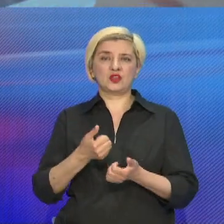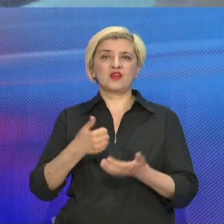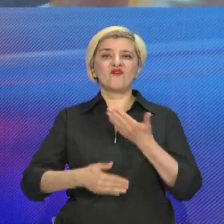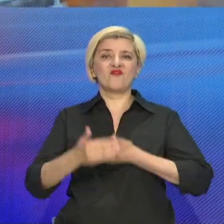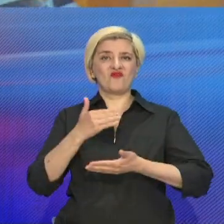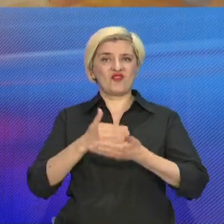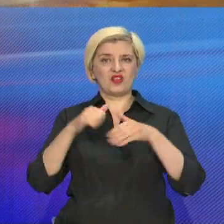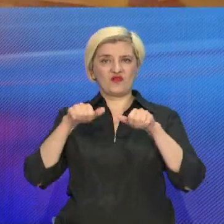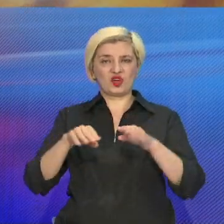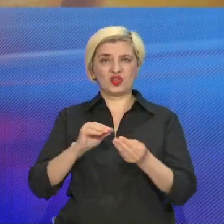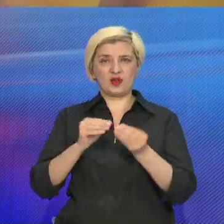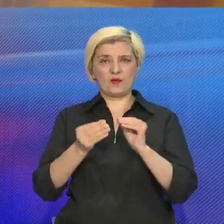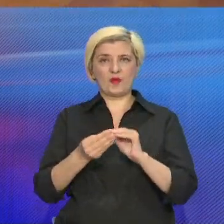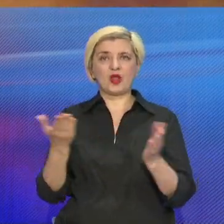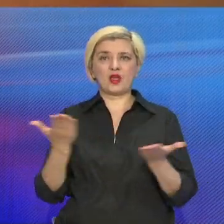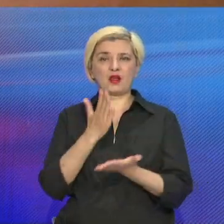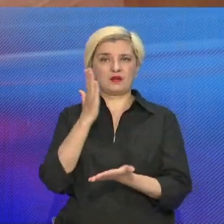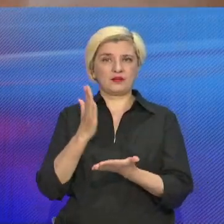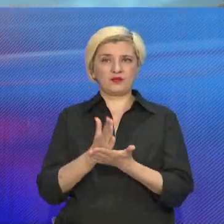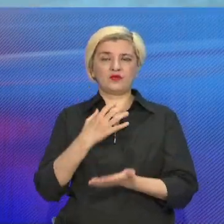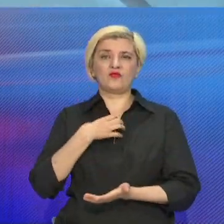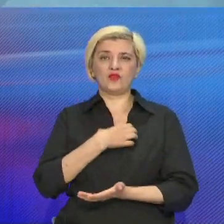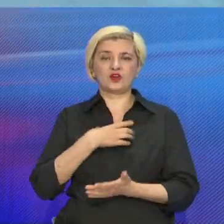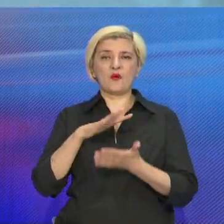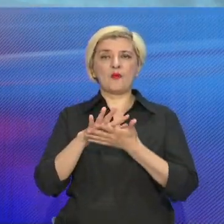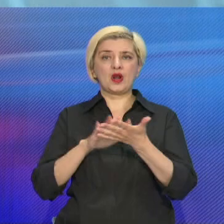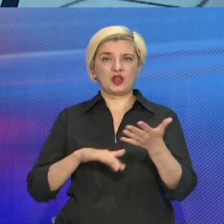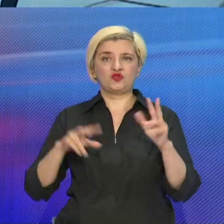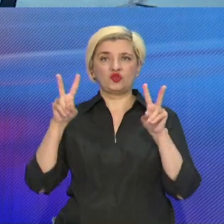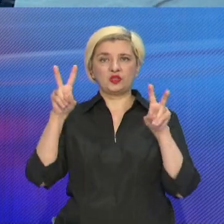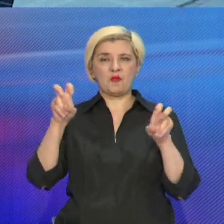яка все еще стоит востро. Протяг темы у рубрицы «Комментарий дня».